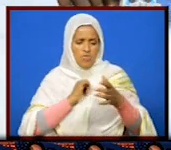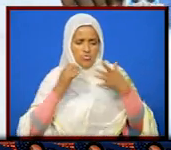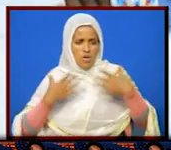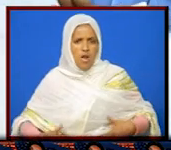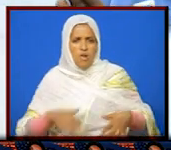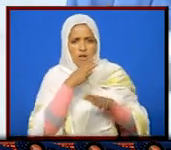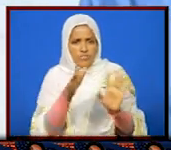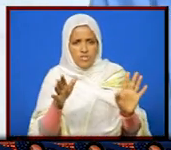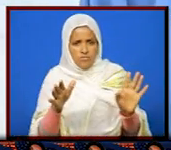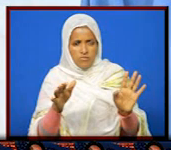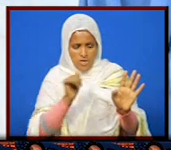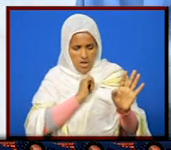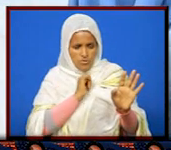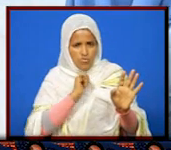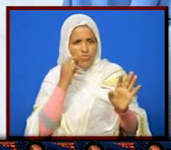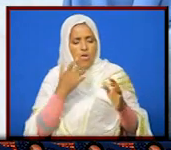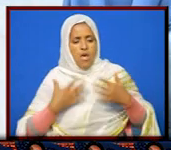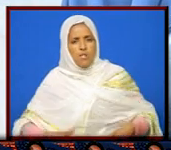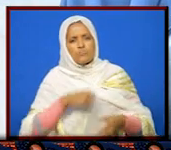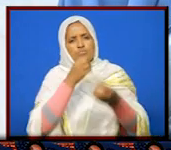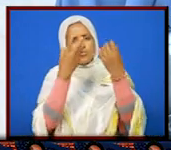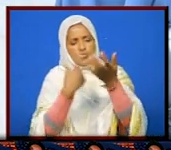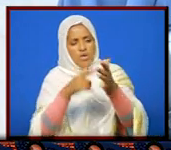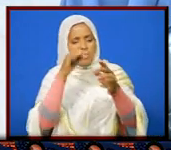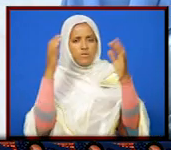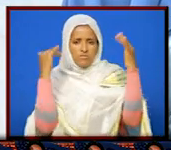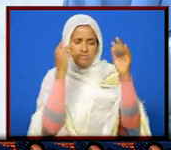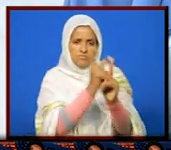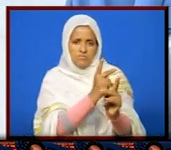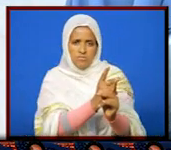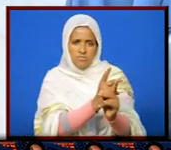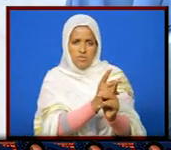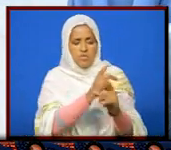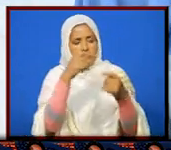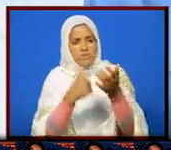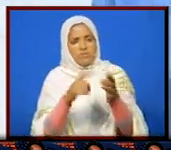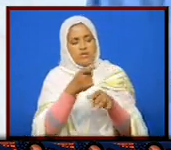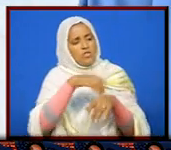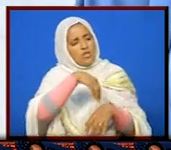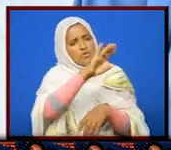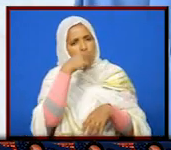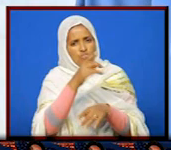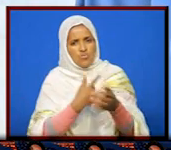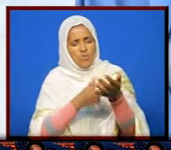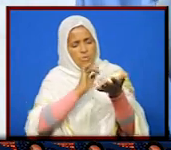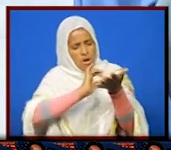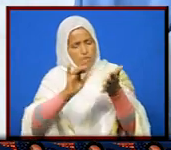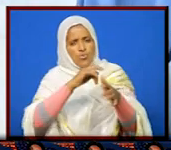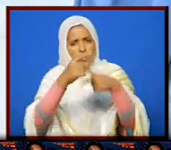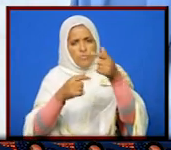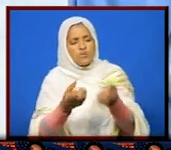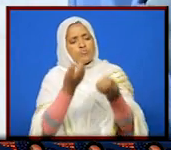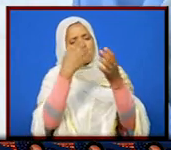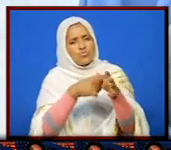የራሱን ያላለበሰ አይደለም ሰው ሊያለብስ ለራሱ ላይ ያላለበሰ ብዙ ነው። ይሄ ነው እንግዲህ የሚጠብቀው ማለት ነው። ሁሉ እምን የሚለው ነው የሚጠብቀው ማለት